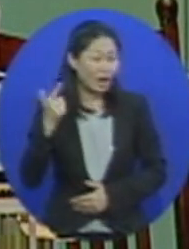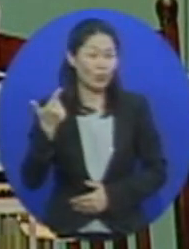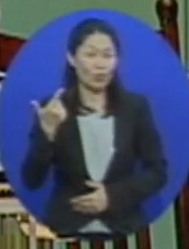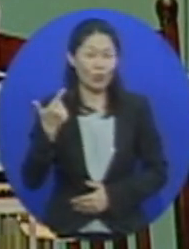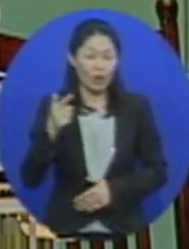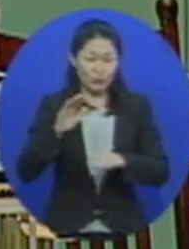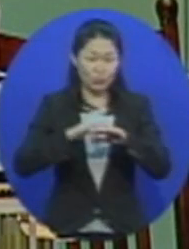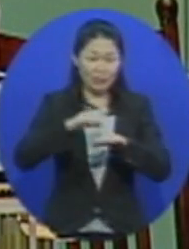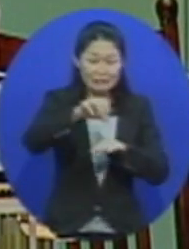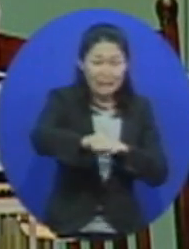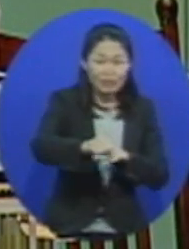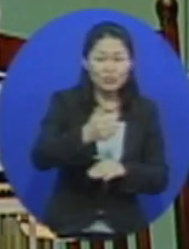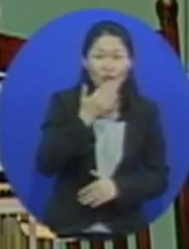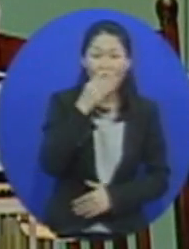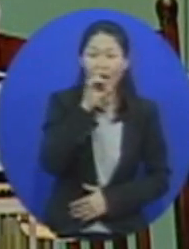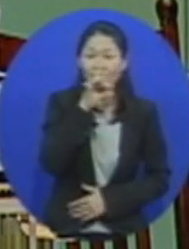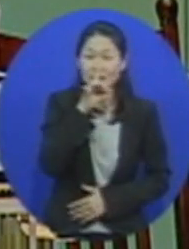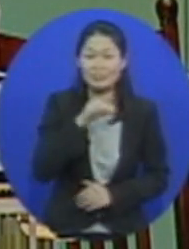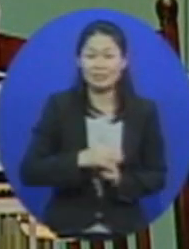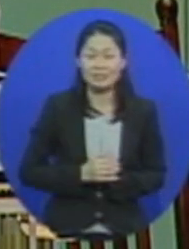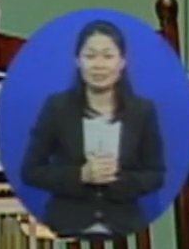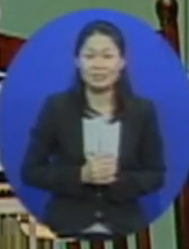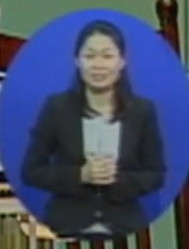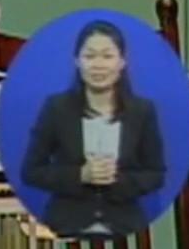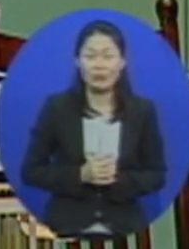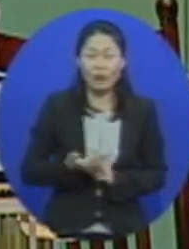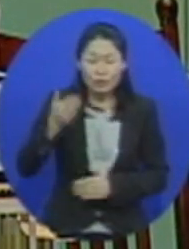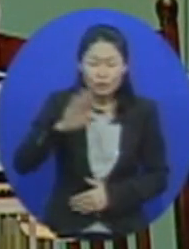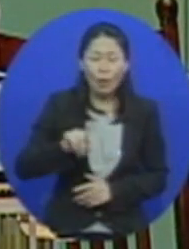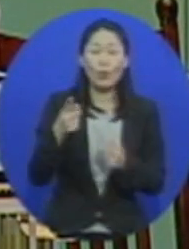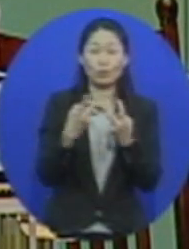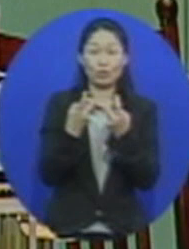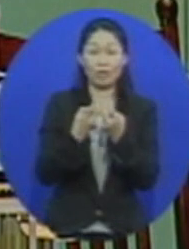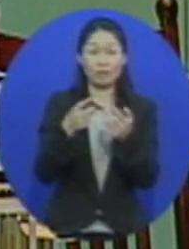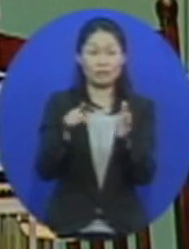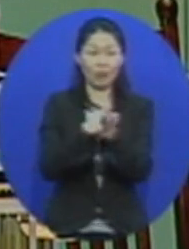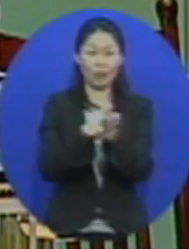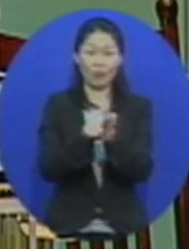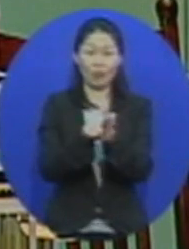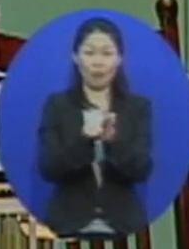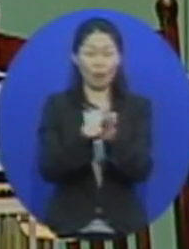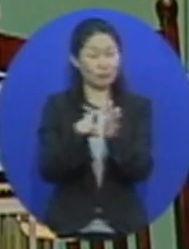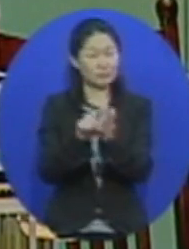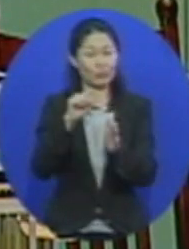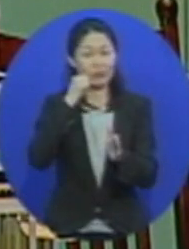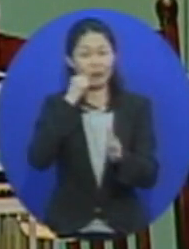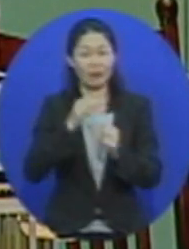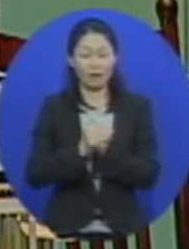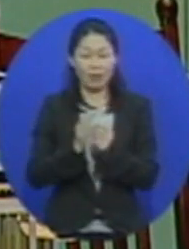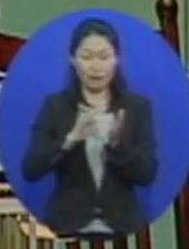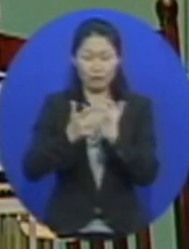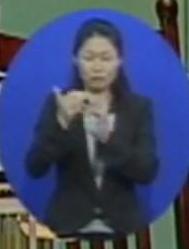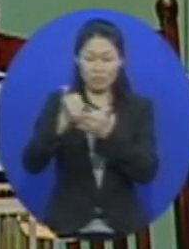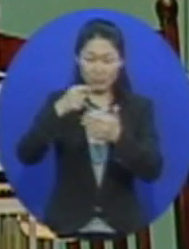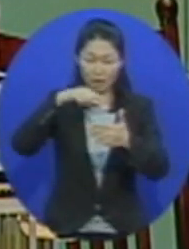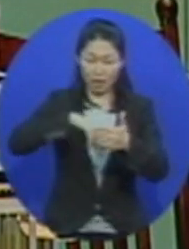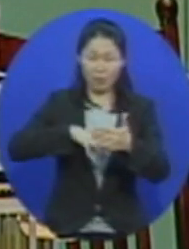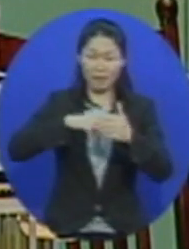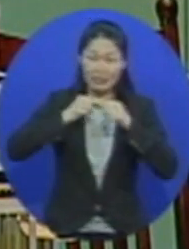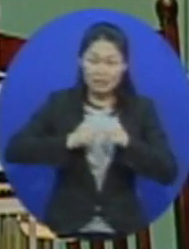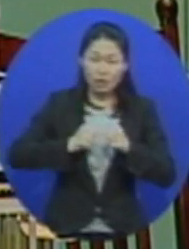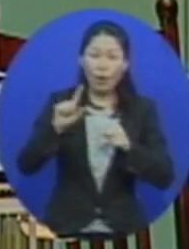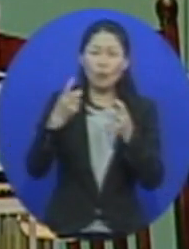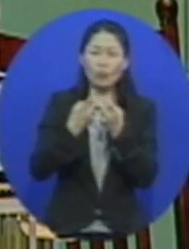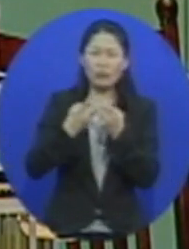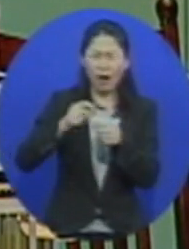않고 손에 잡히지도 않잖아요 그런데 어떻게 믿으라는 거예요 예수님이 내 마음의 계신 것을 어떻게